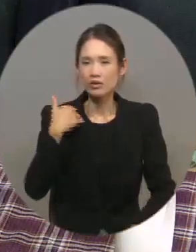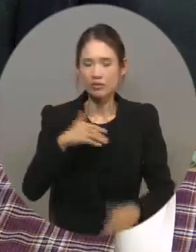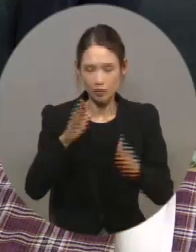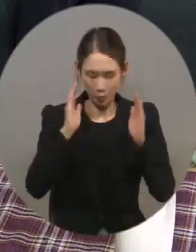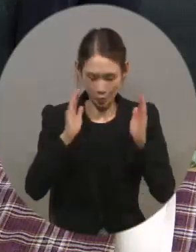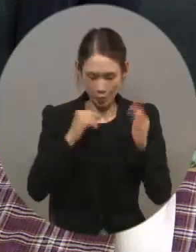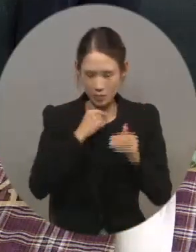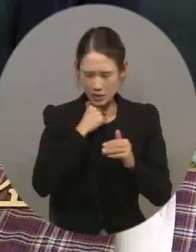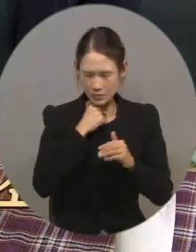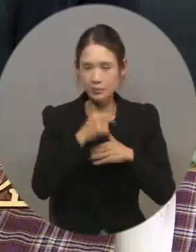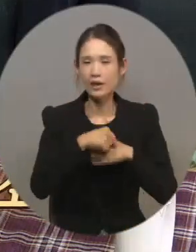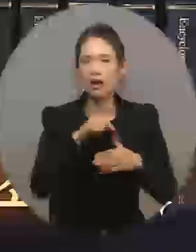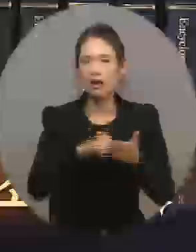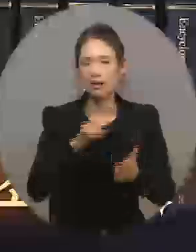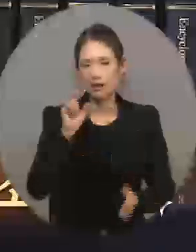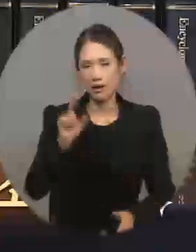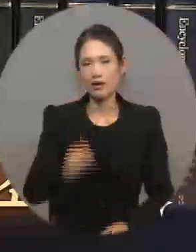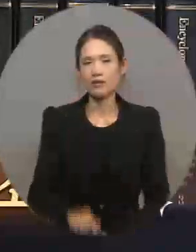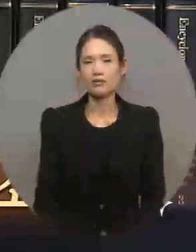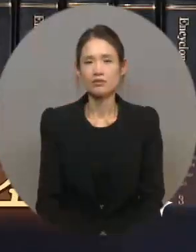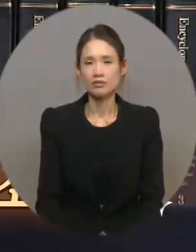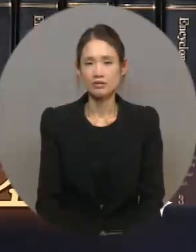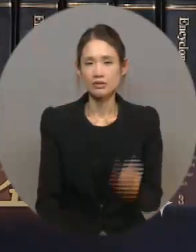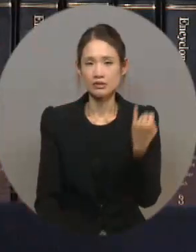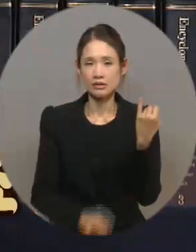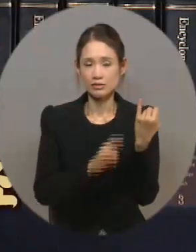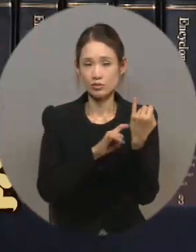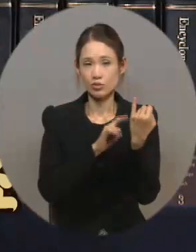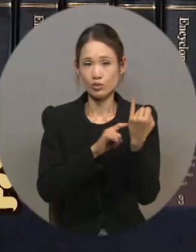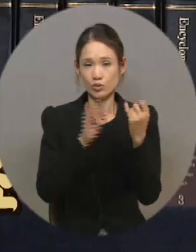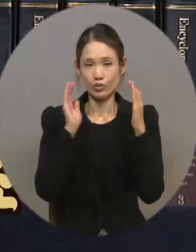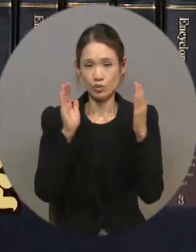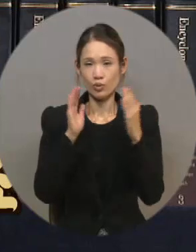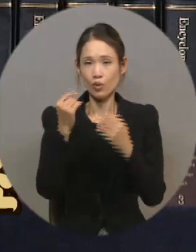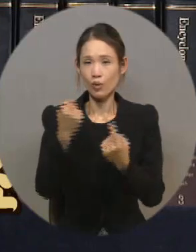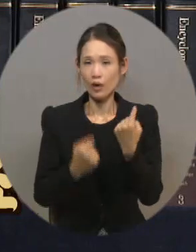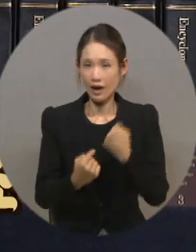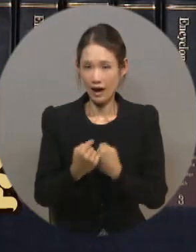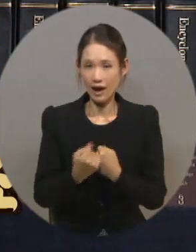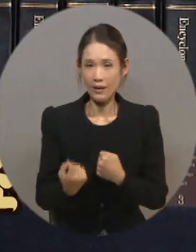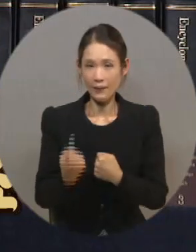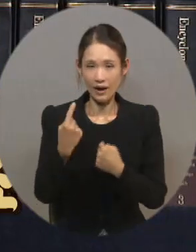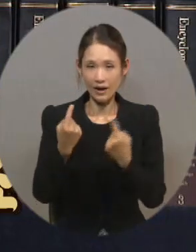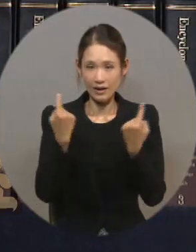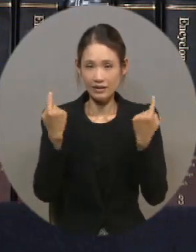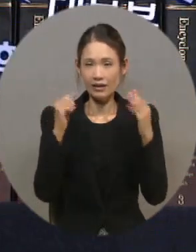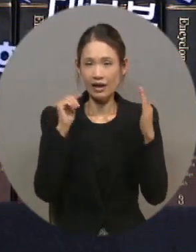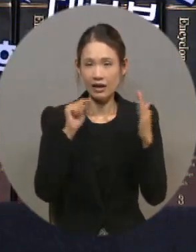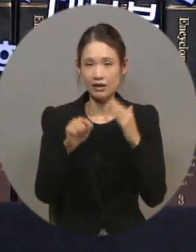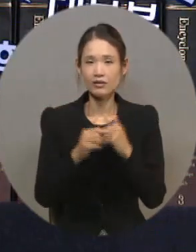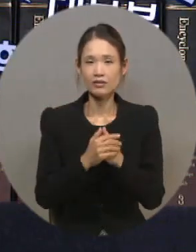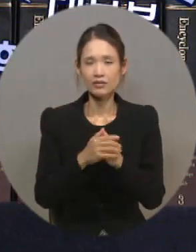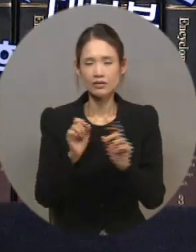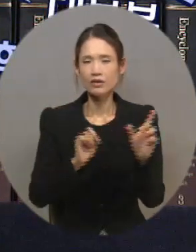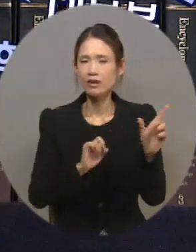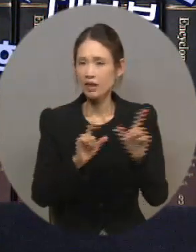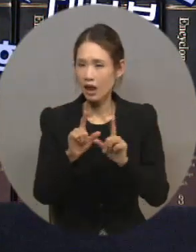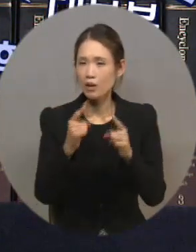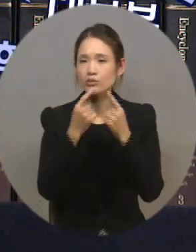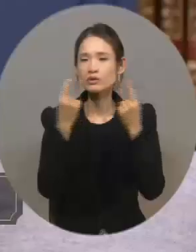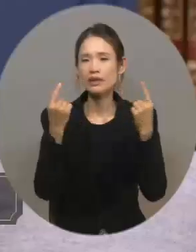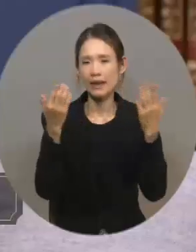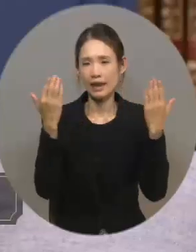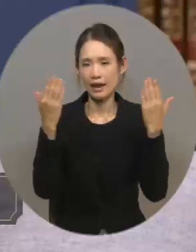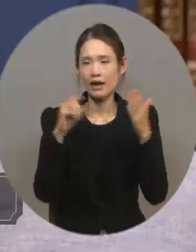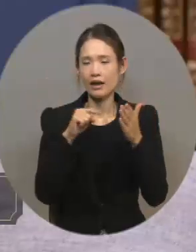싶은 마음이 되게 있어요. 그래서 진 씨도 이제 공부를 저도 오자마자 대학교를 갔죠. 그래서 거의 대부분 대학을